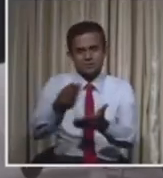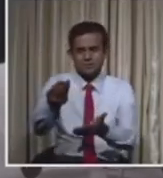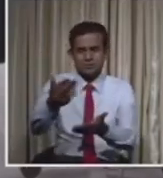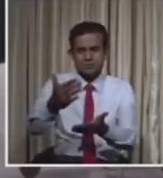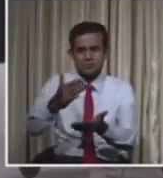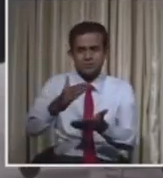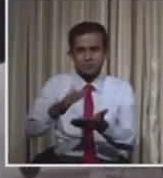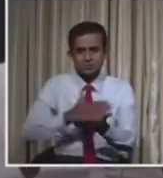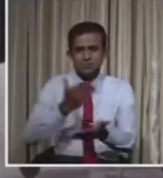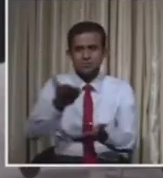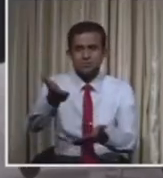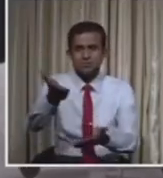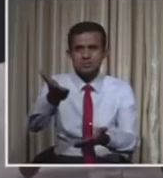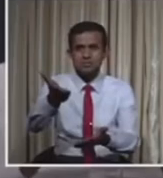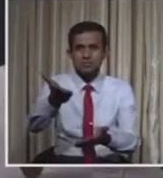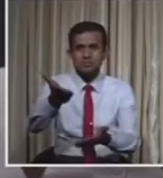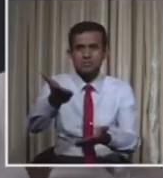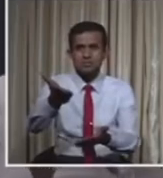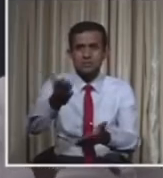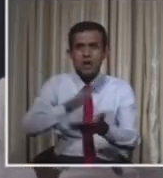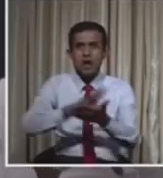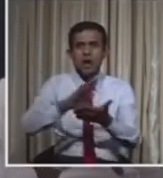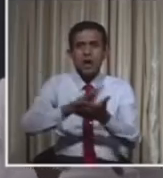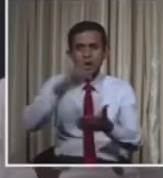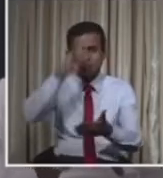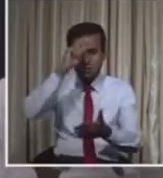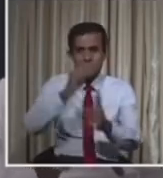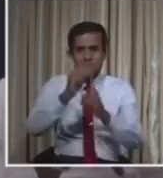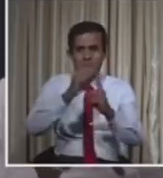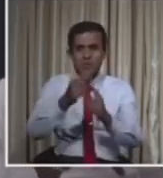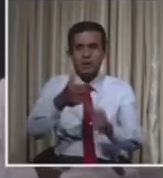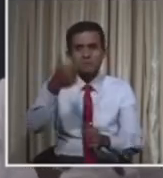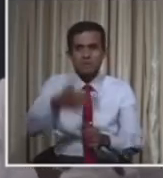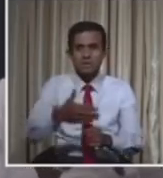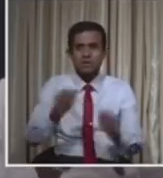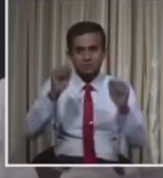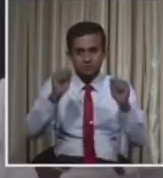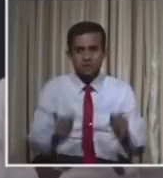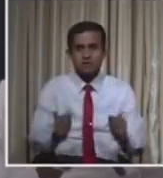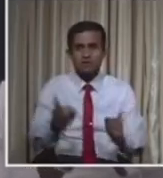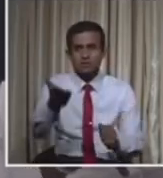ඉල්ලනවා. මේ හර්ෂ මන්ත්‍රීතුමා පාර්ලිමේන්තුවේ වැදගත් විදියට වාඩි ගන්නවා.